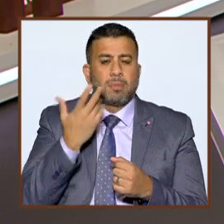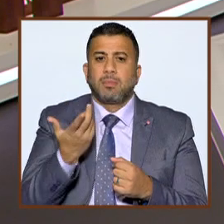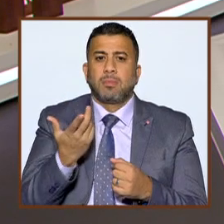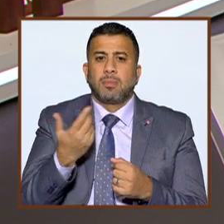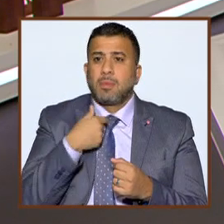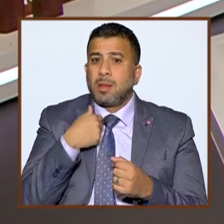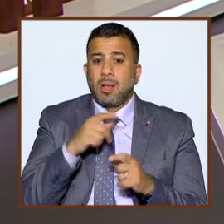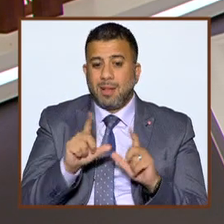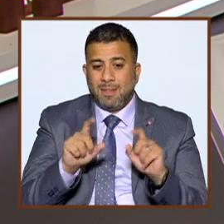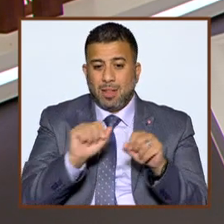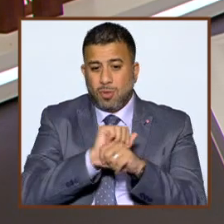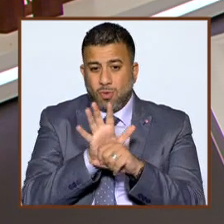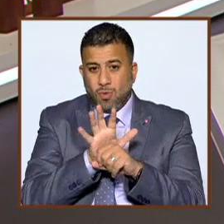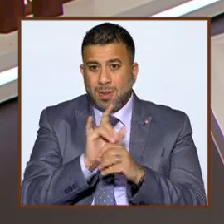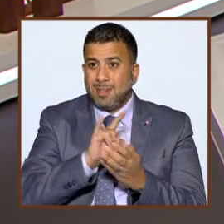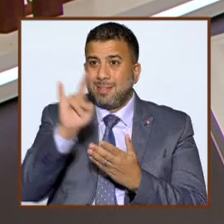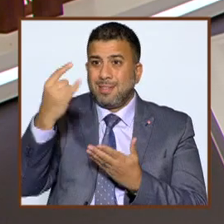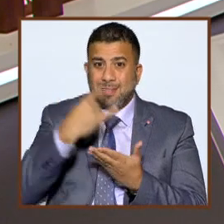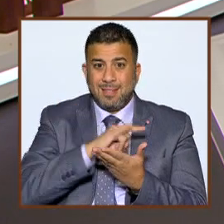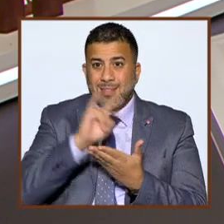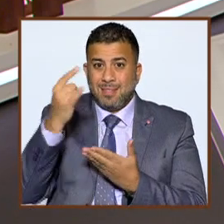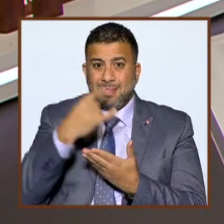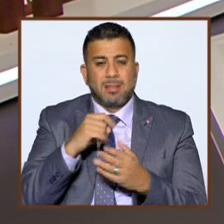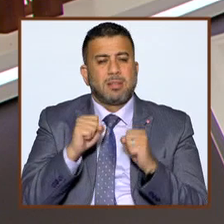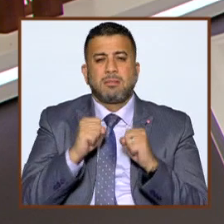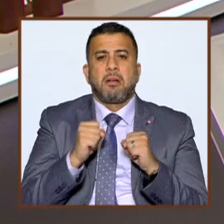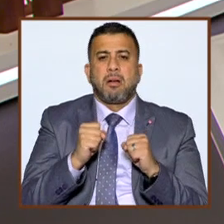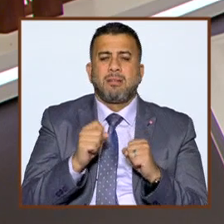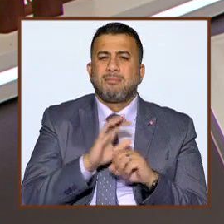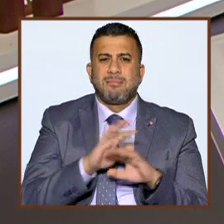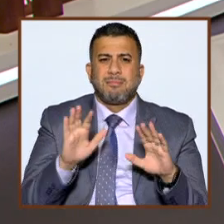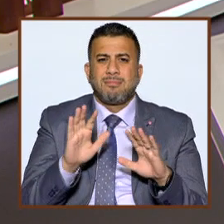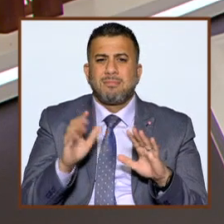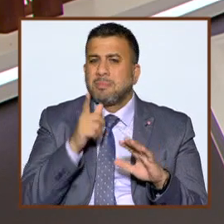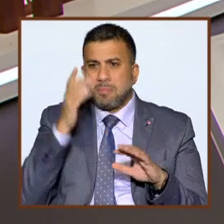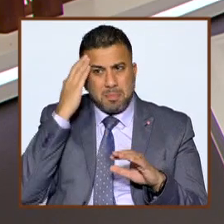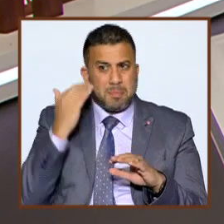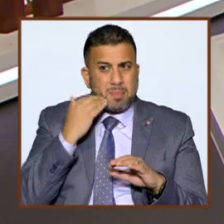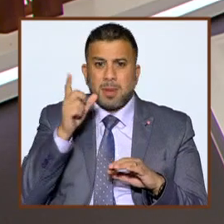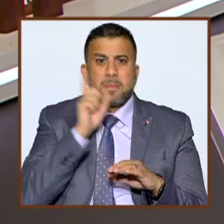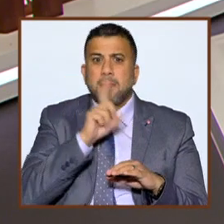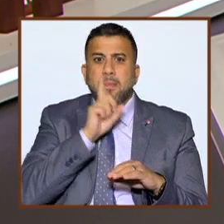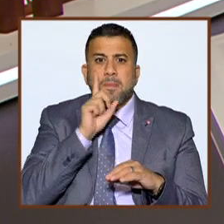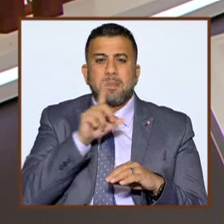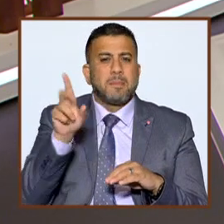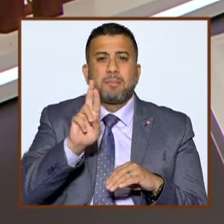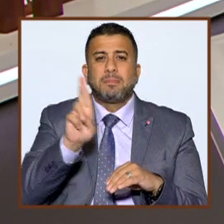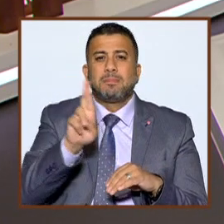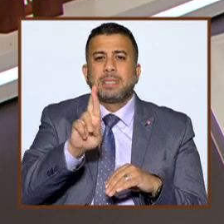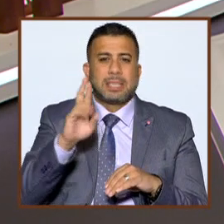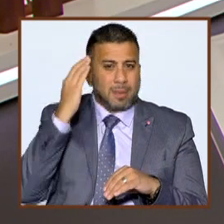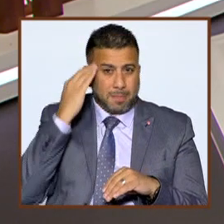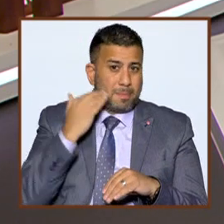لا يجينا ولا نروح له، صار التواصل معنا صعب، وهو خلص شافنا إنه إحنا رفضنا هذه الزوجة اللي بدي يتزوجها المشركة، هي